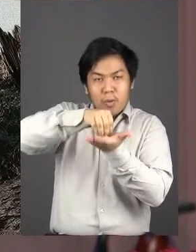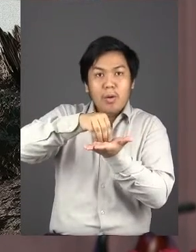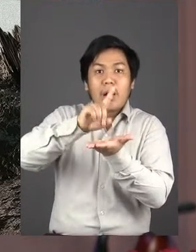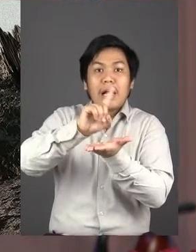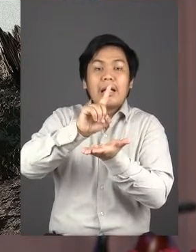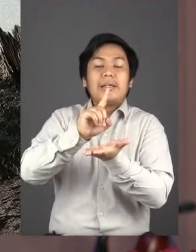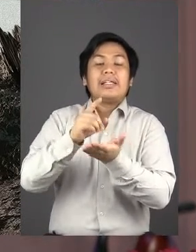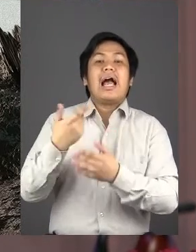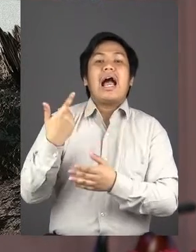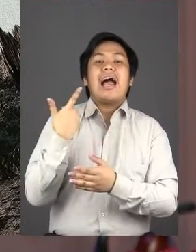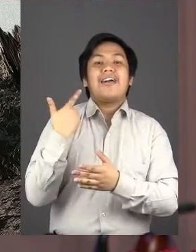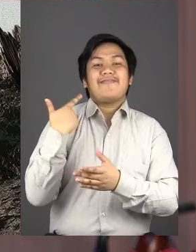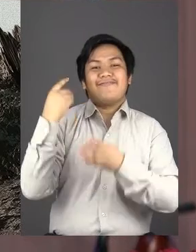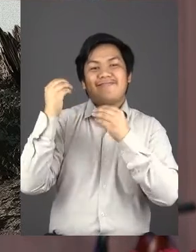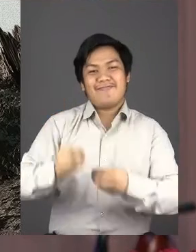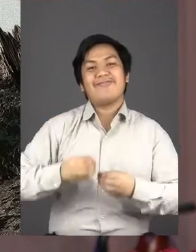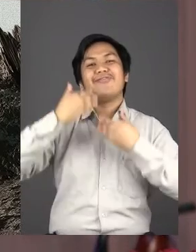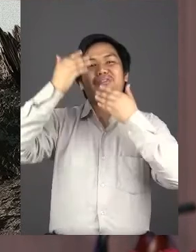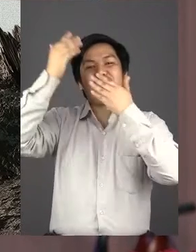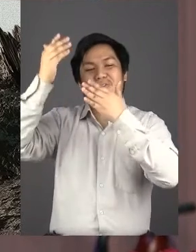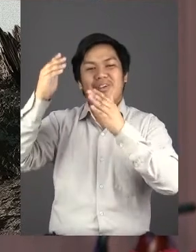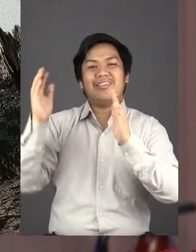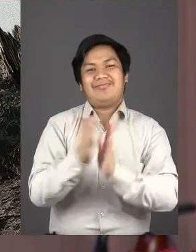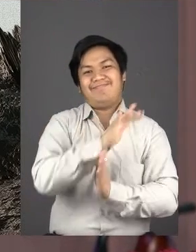your Father in heaven.